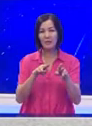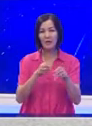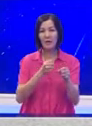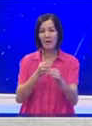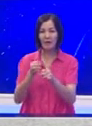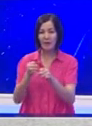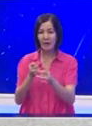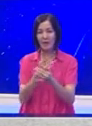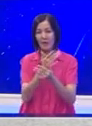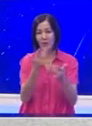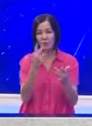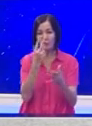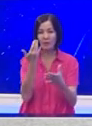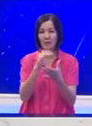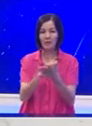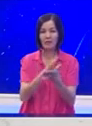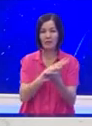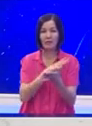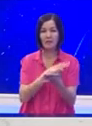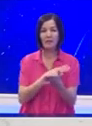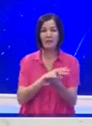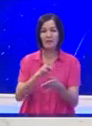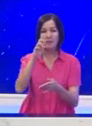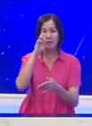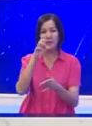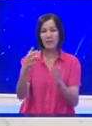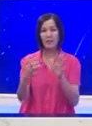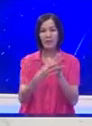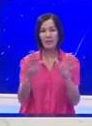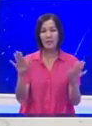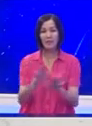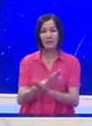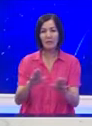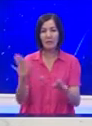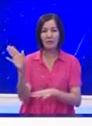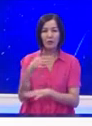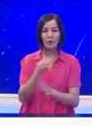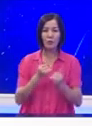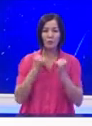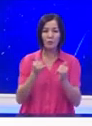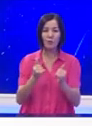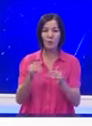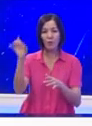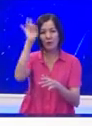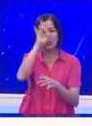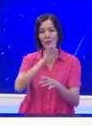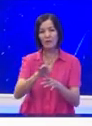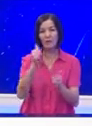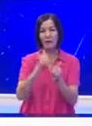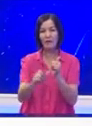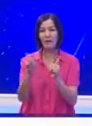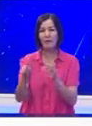асылсан А340 құралы бекітіледі. Мемлекеттік рәміздерді құрметтеу, асқақтату бұл әрбір азаматтың міндеті болып